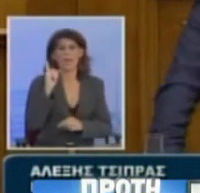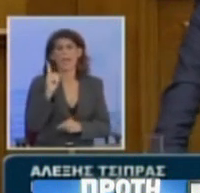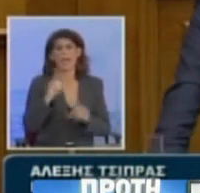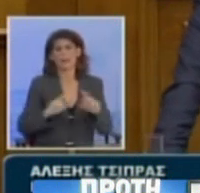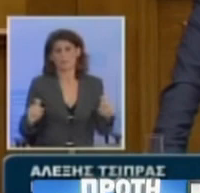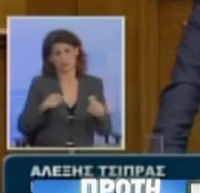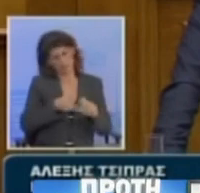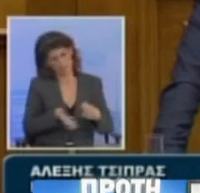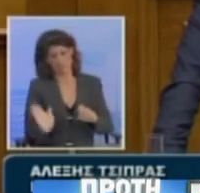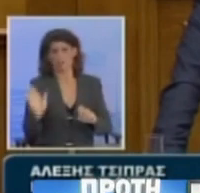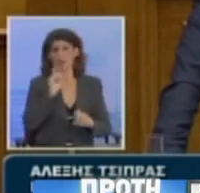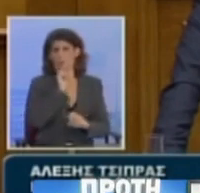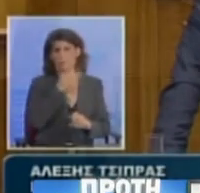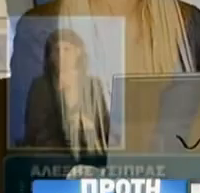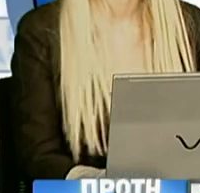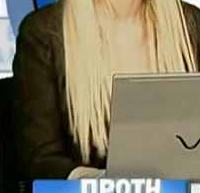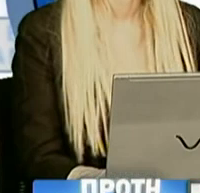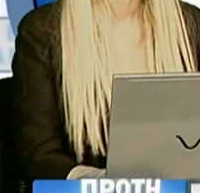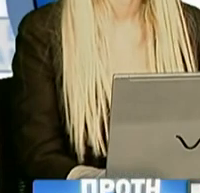βήμα.